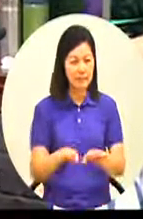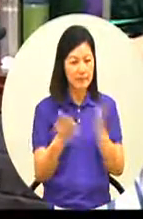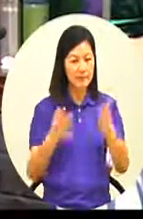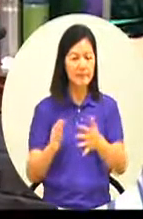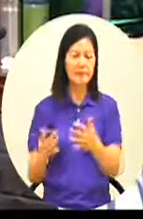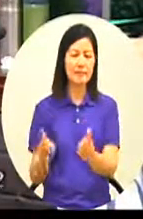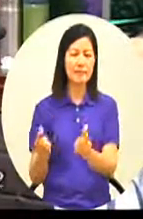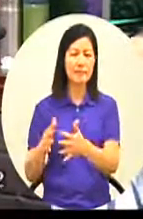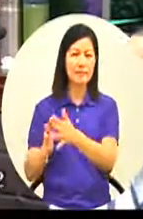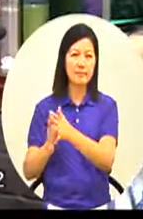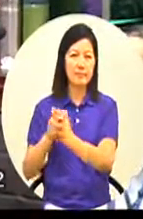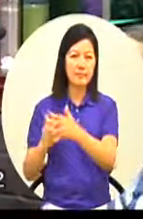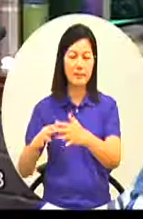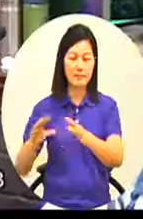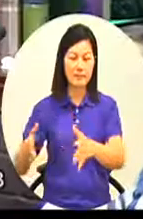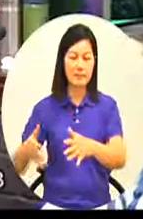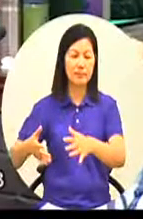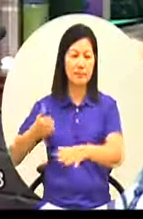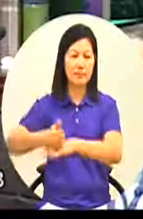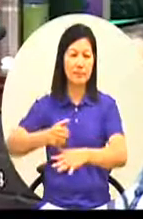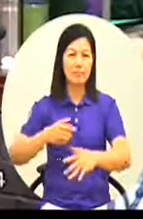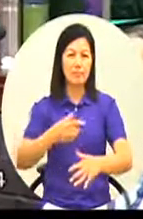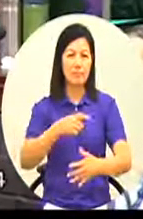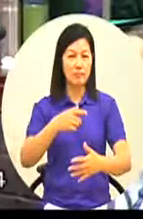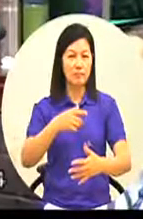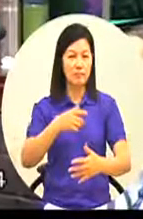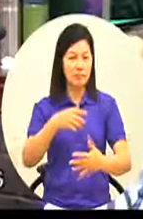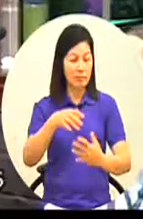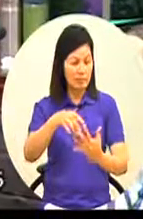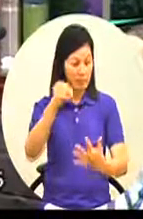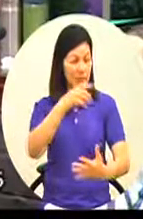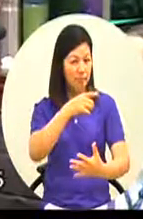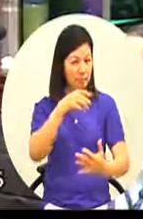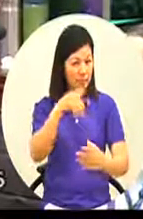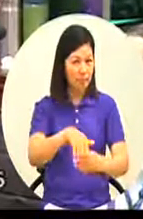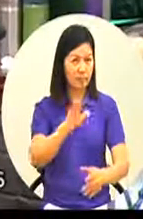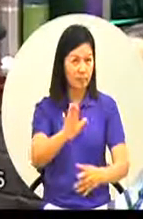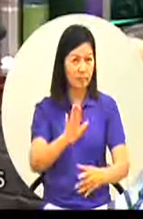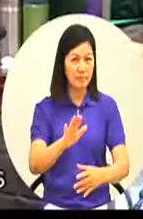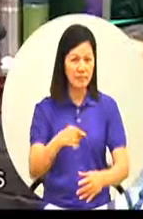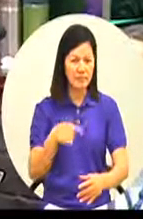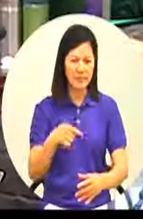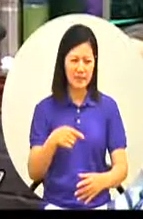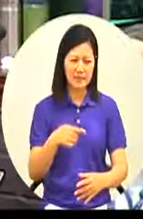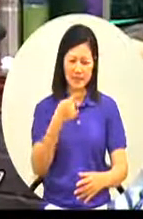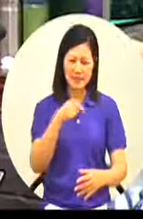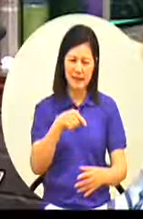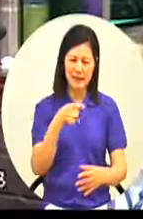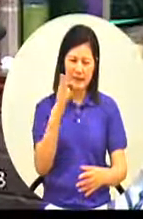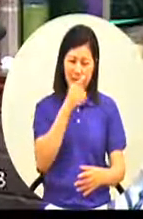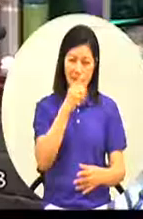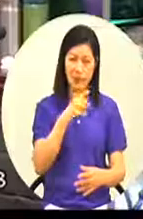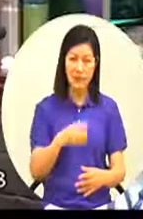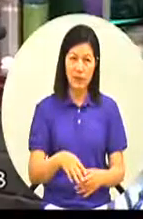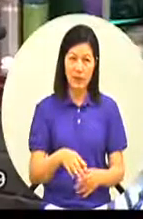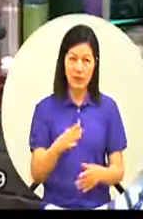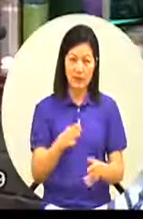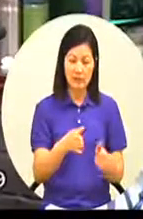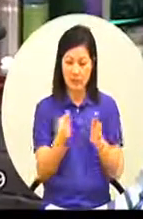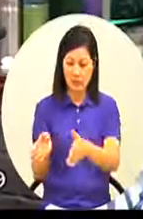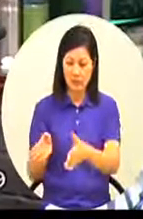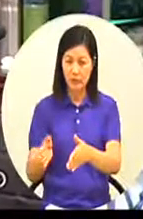其实我在美国住很久，我知道，很极端的意见在美国是不可能出现的。那这次看起来好像是一面倒川普，其